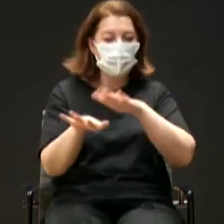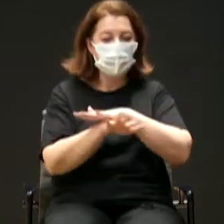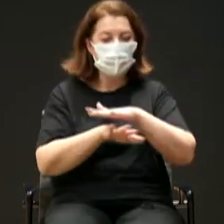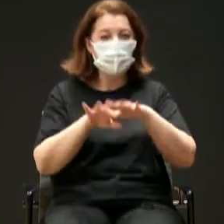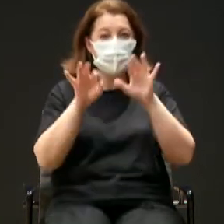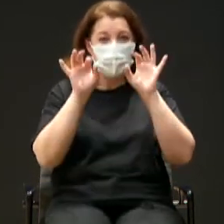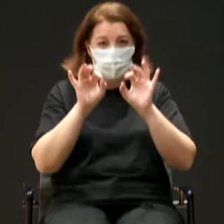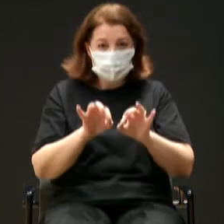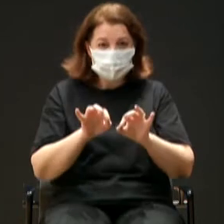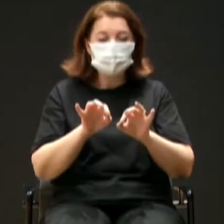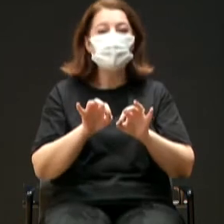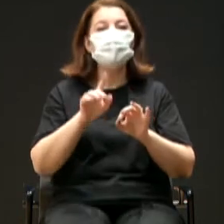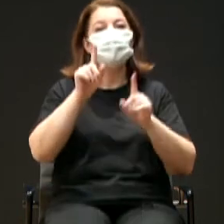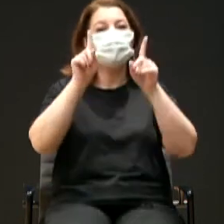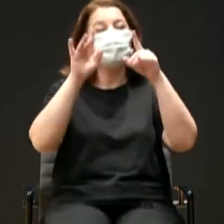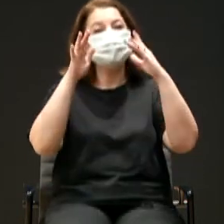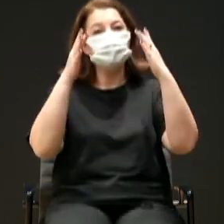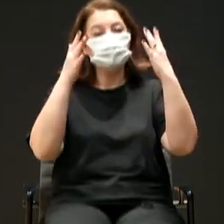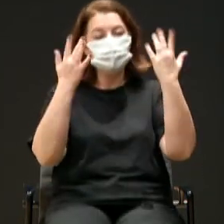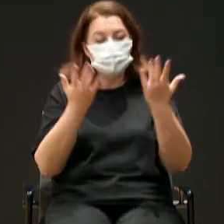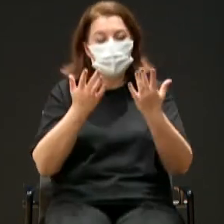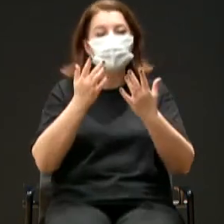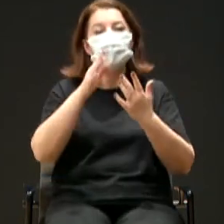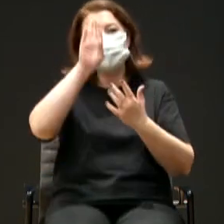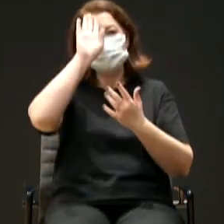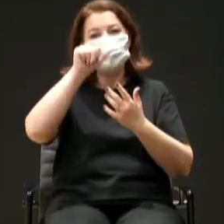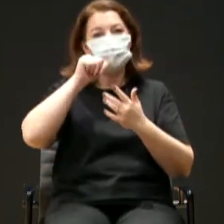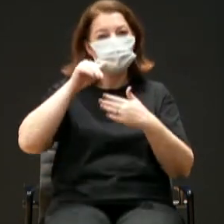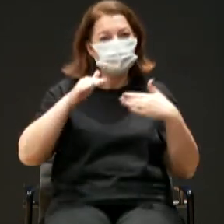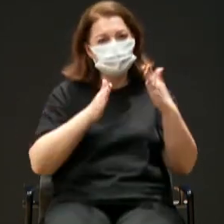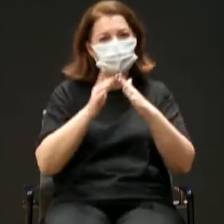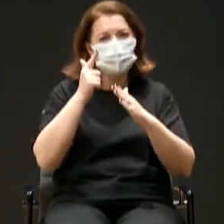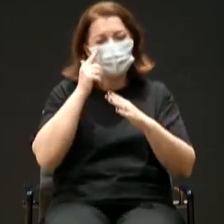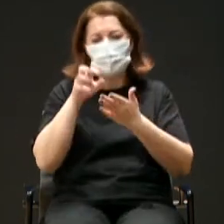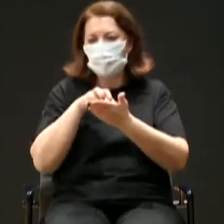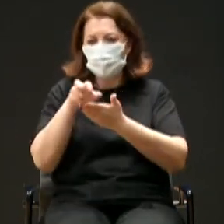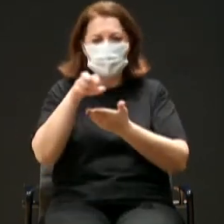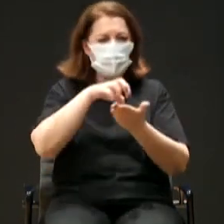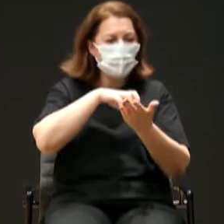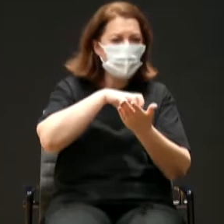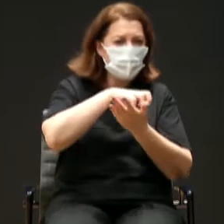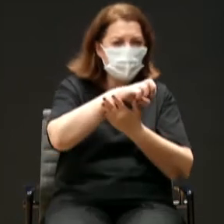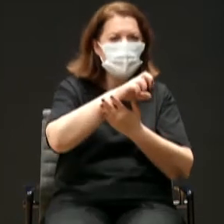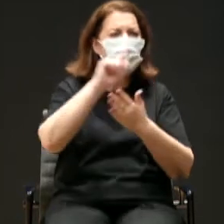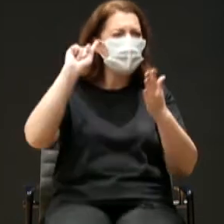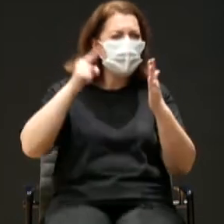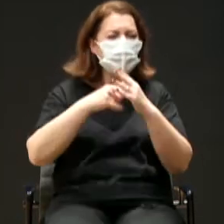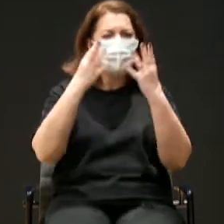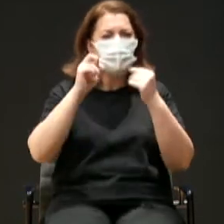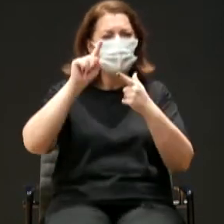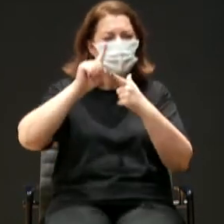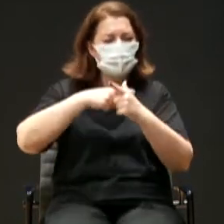merasimiyle inşallah Kanal İstanbul kısım kısım hedeflenen proje